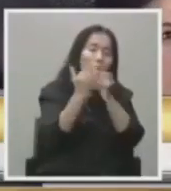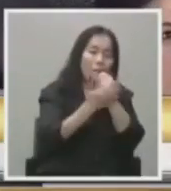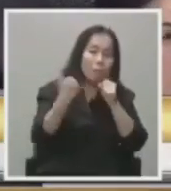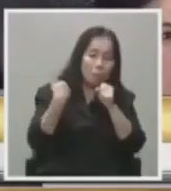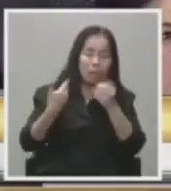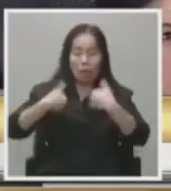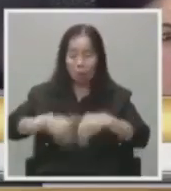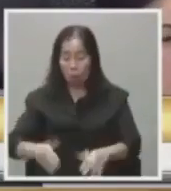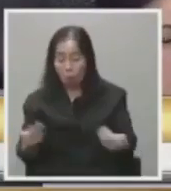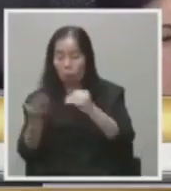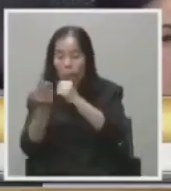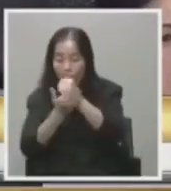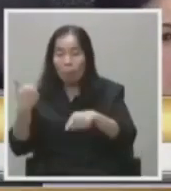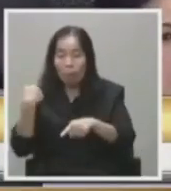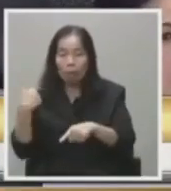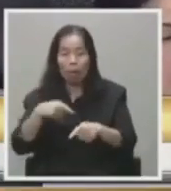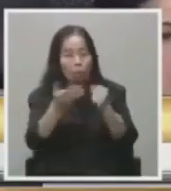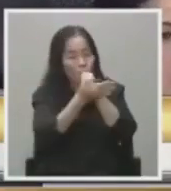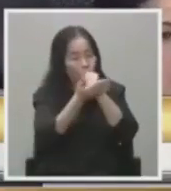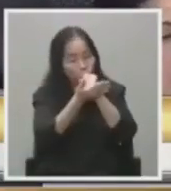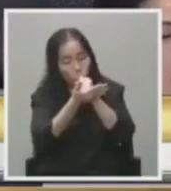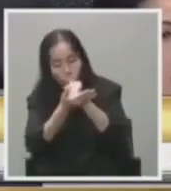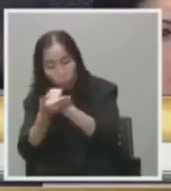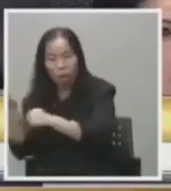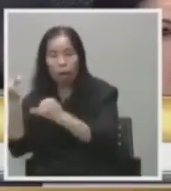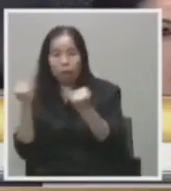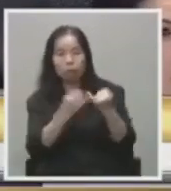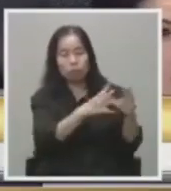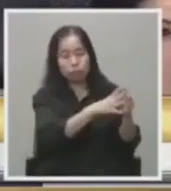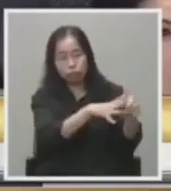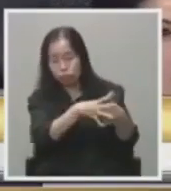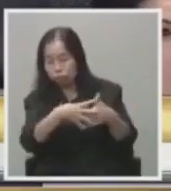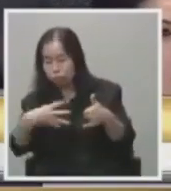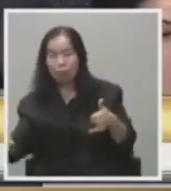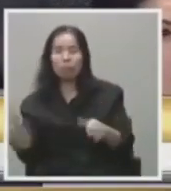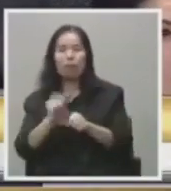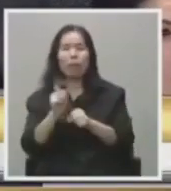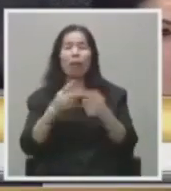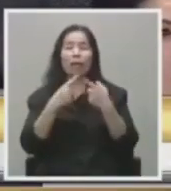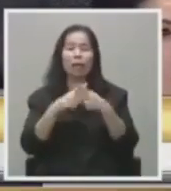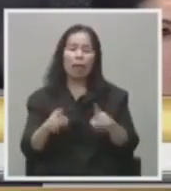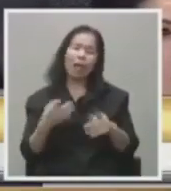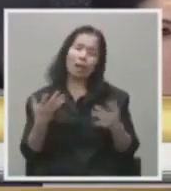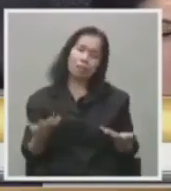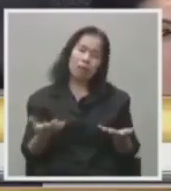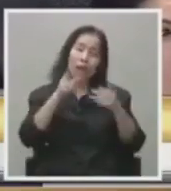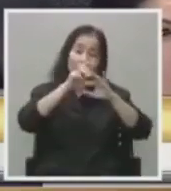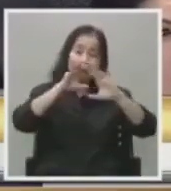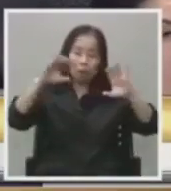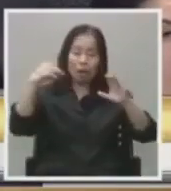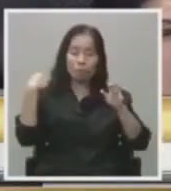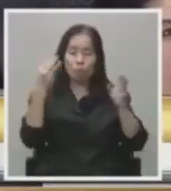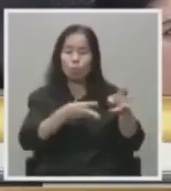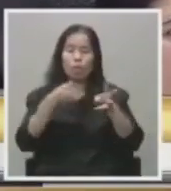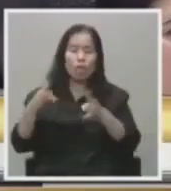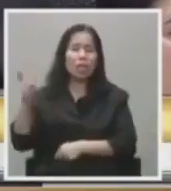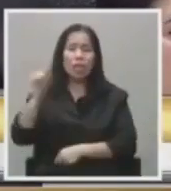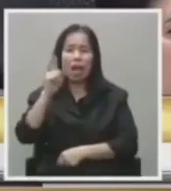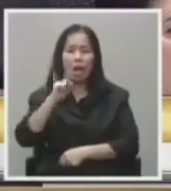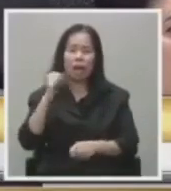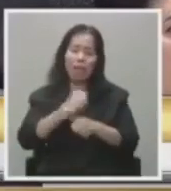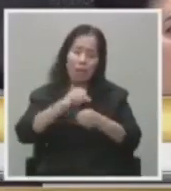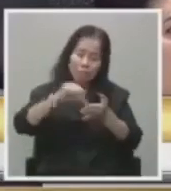ติดมันติดไปทั่วแต่ว่ามาตรการจริงๆของรัฐบาลก็พูดกันแต่ยัง